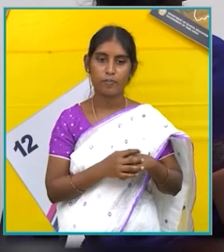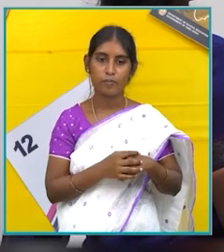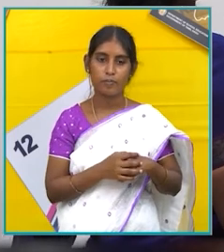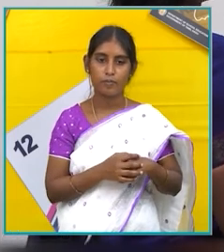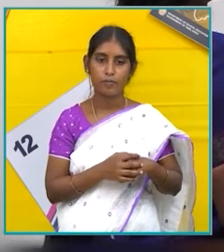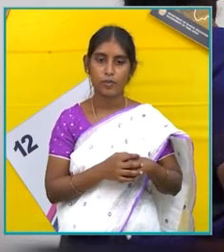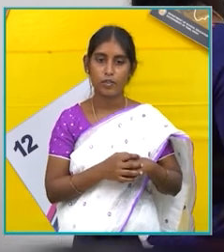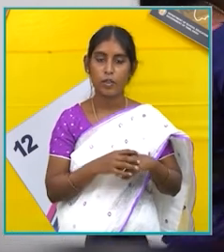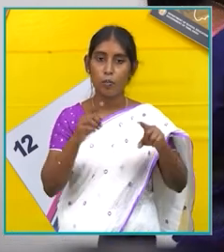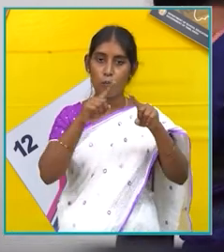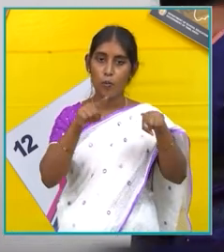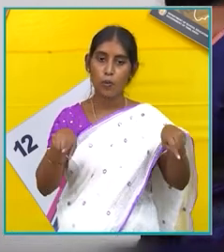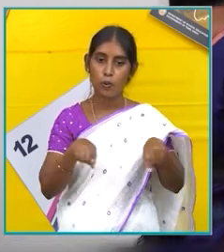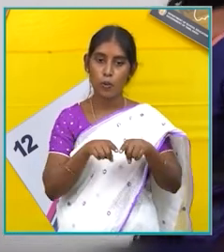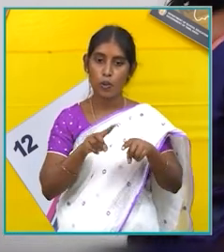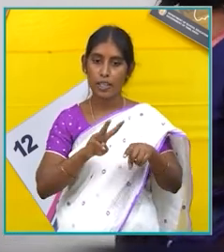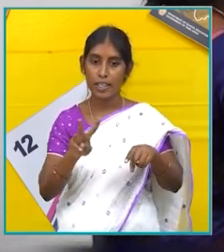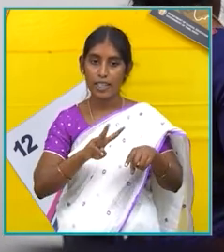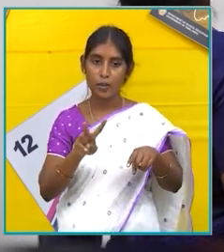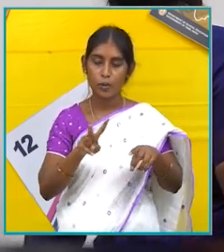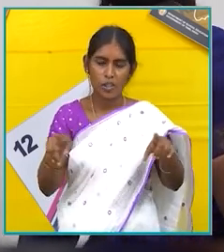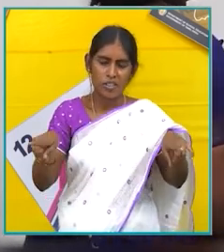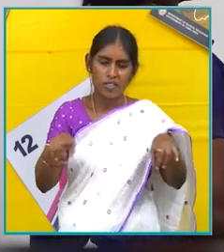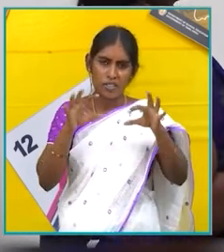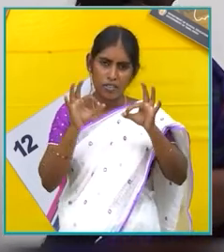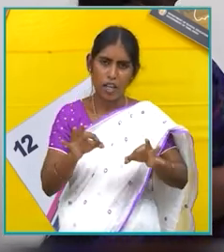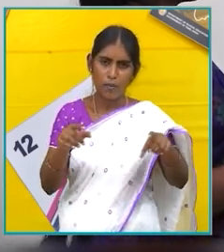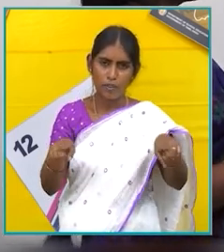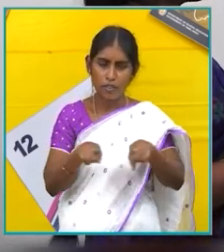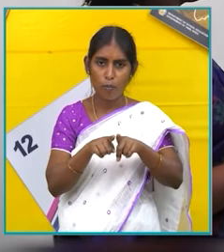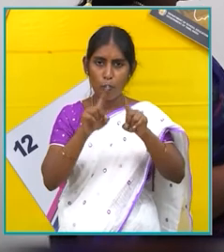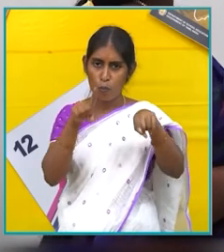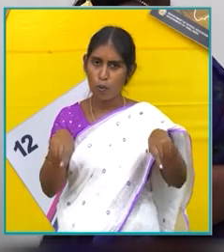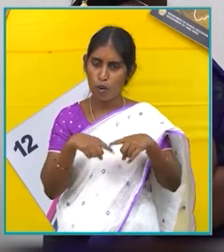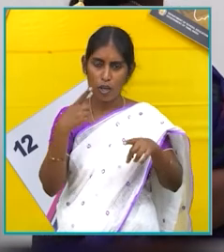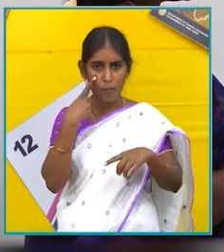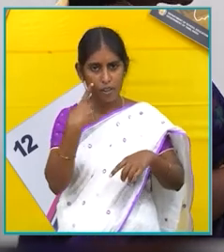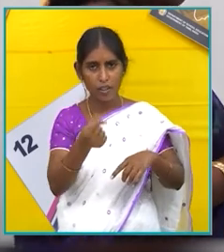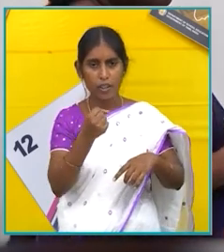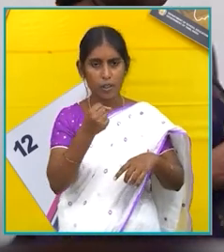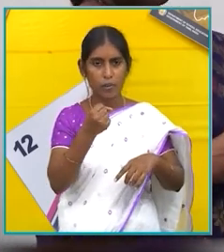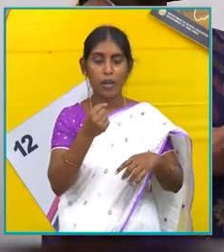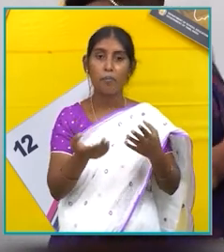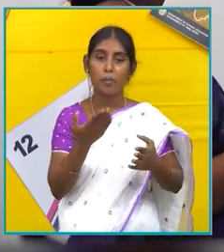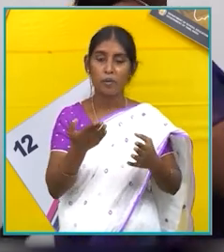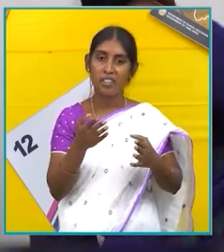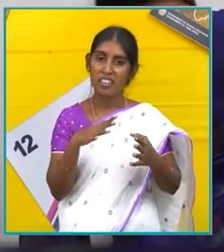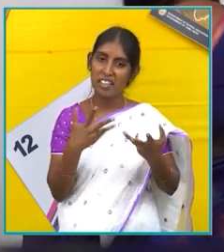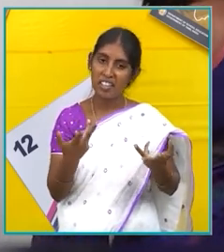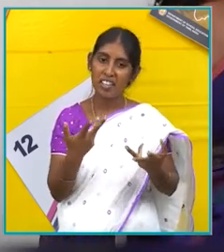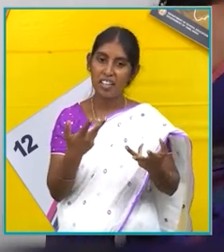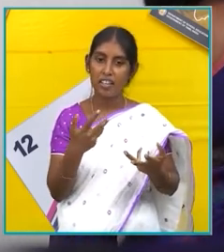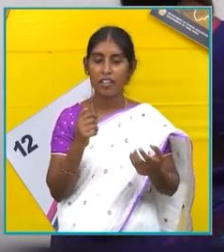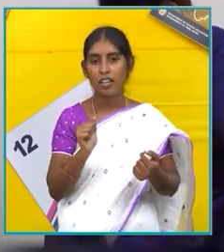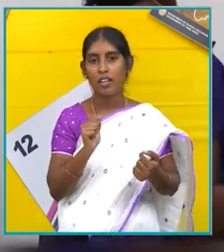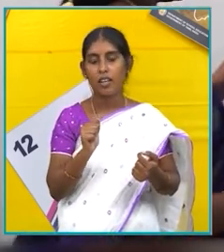ஜோடிகள் சர்வசம முக்கோணங்களா என காண்க இல்லையெனில் சர்வசமமாக என்ன செய்ய வேண்டும் அப்படி நம்ம கிட்டயே